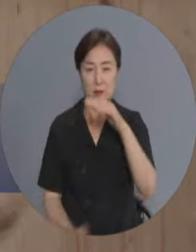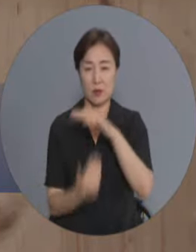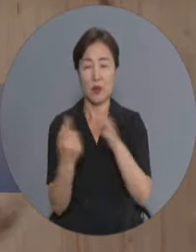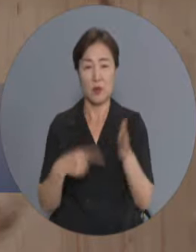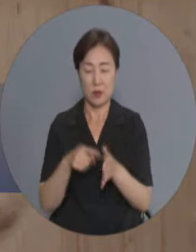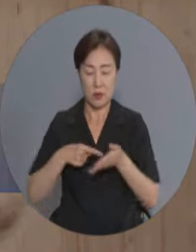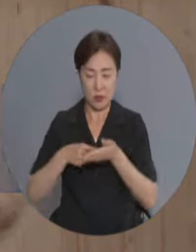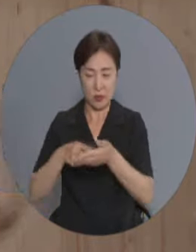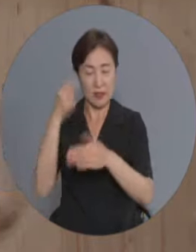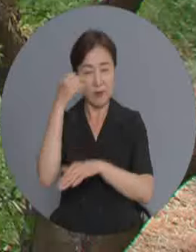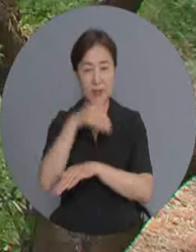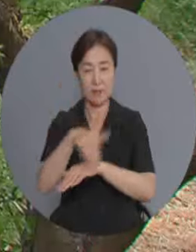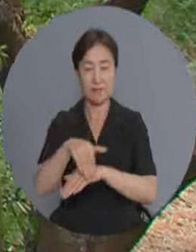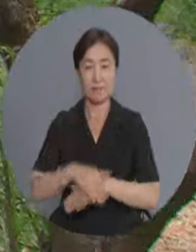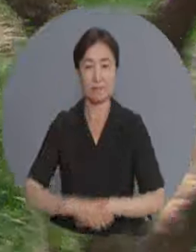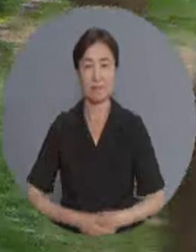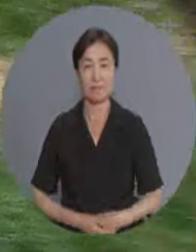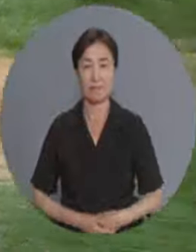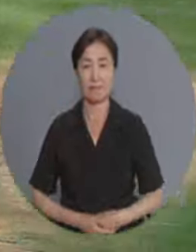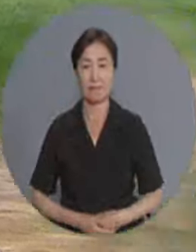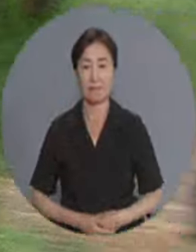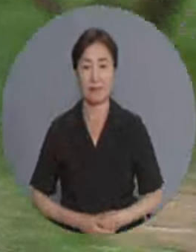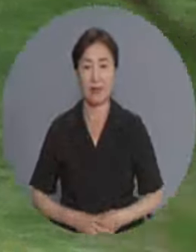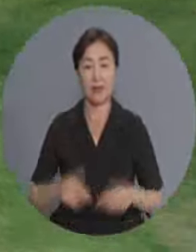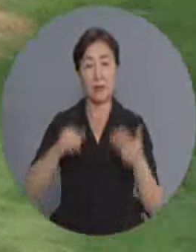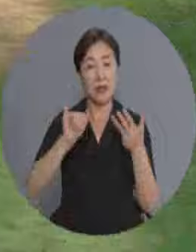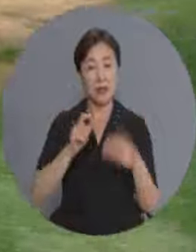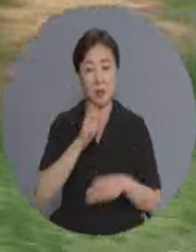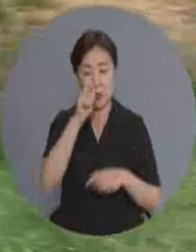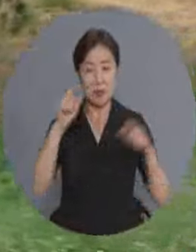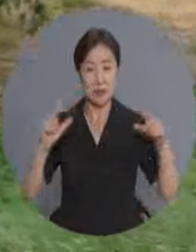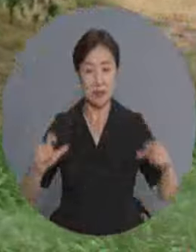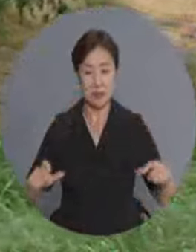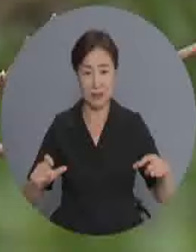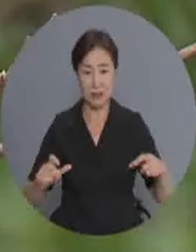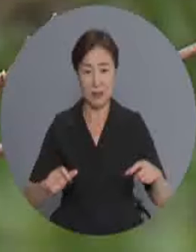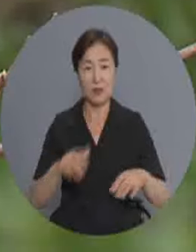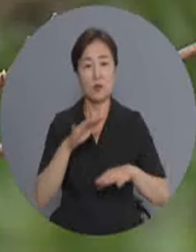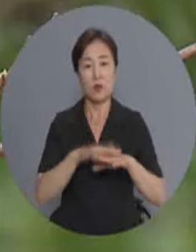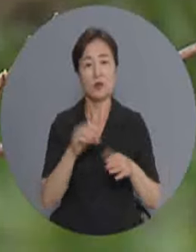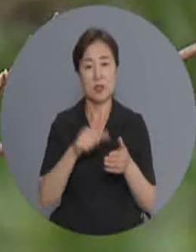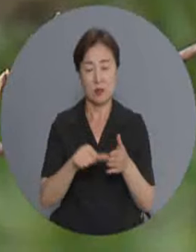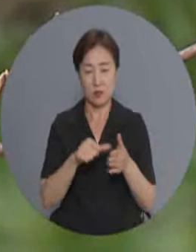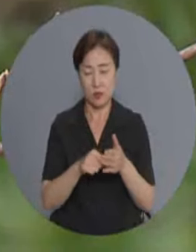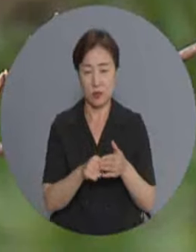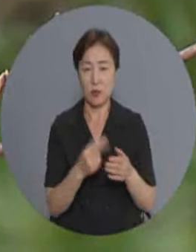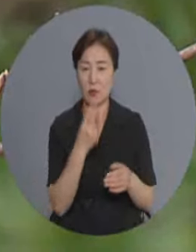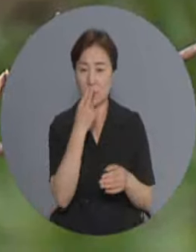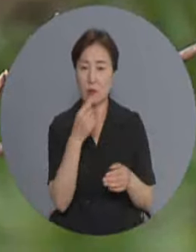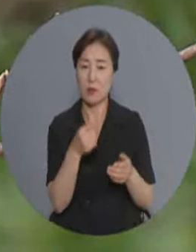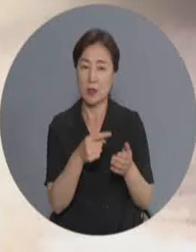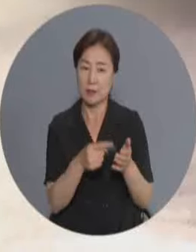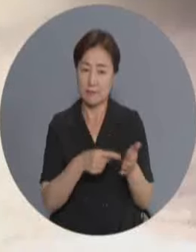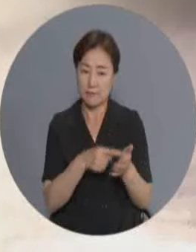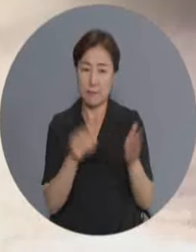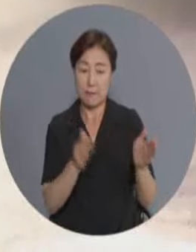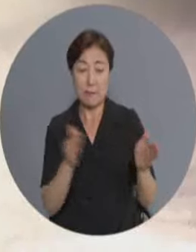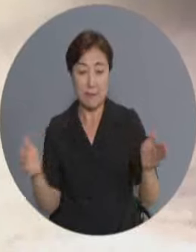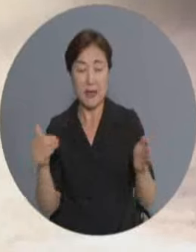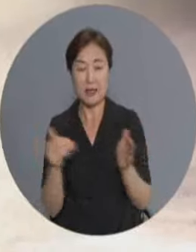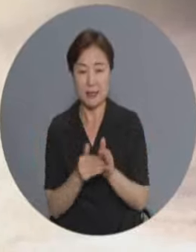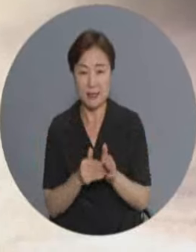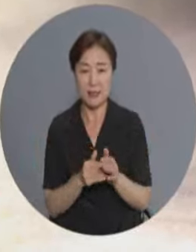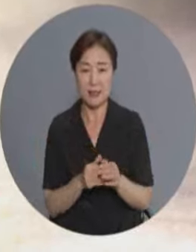추진해 나갈 계획입니다. 민선 8기 고흥군은 그동안 농작물 보험 적용 범위를 일부 확대했고 햇섭